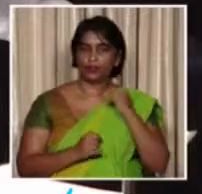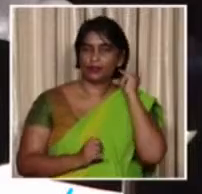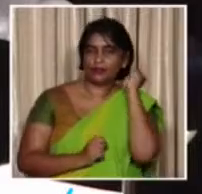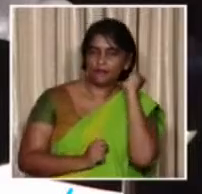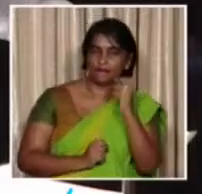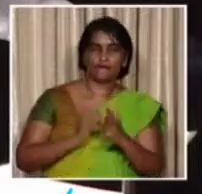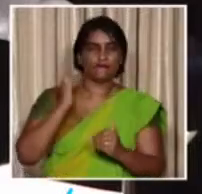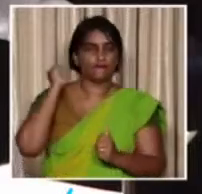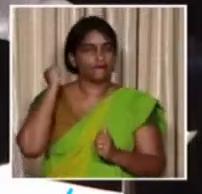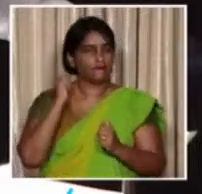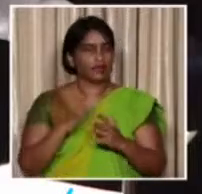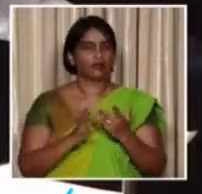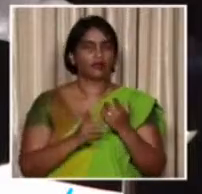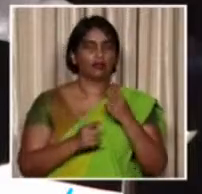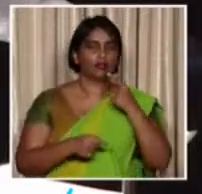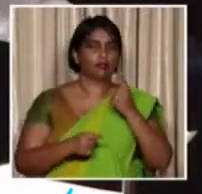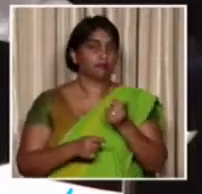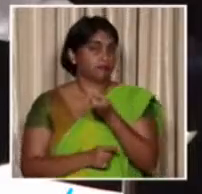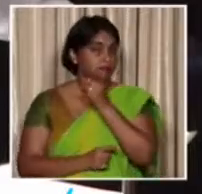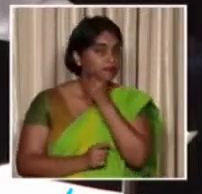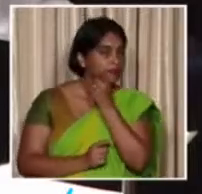ද විටක තර්ජන